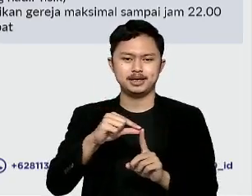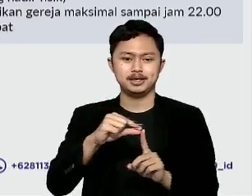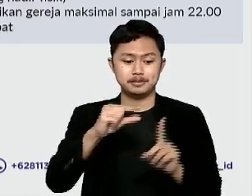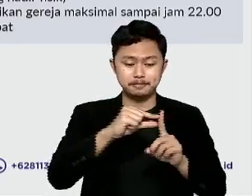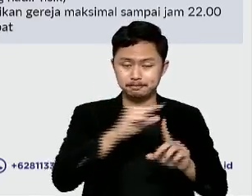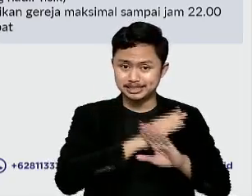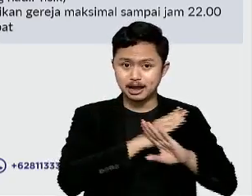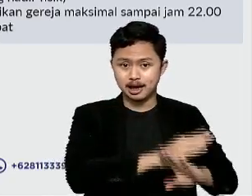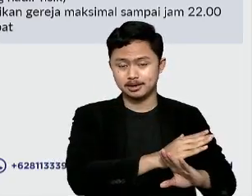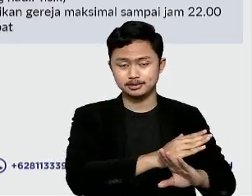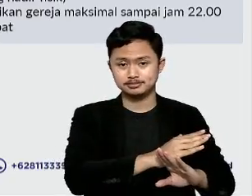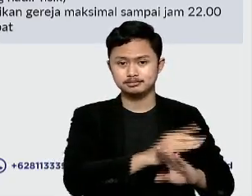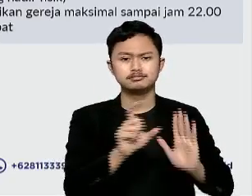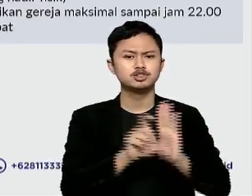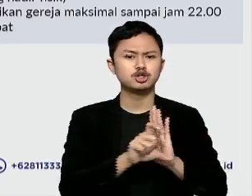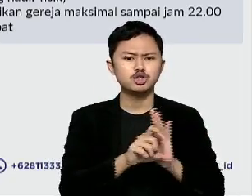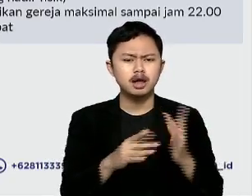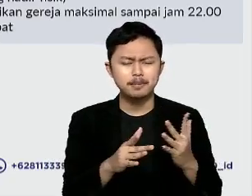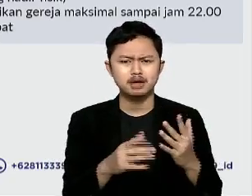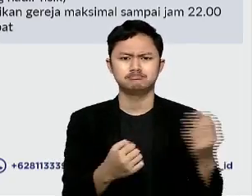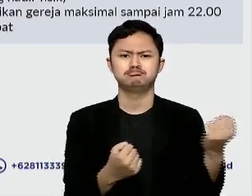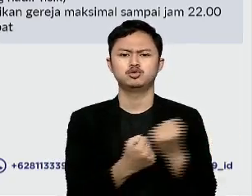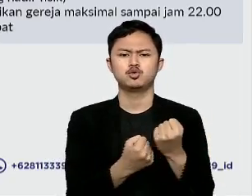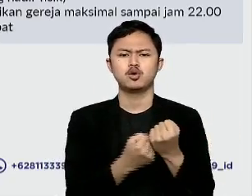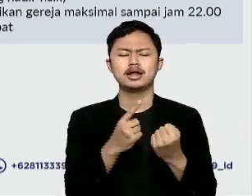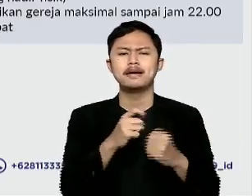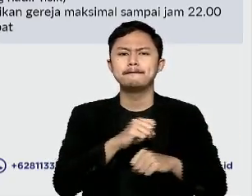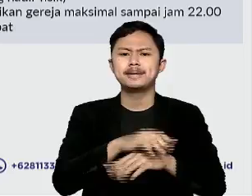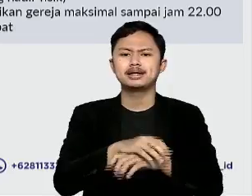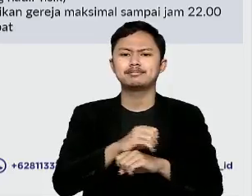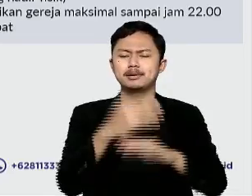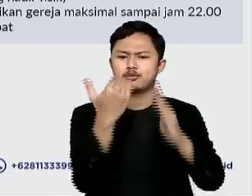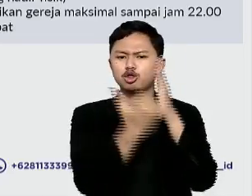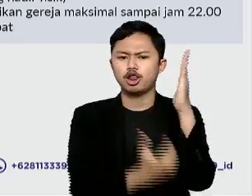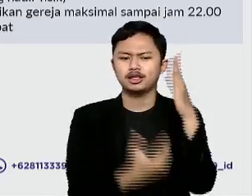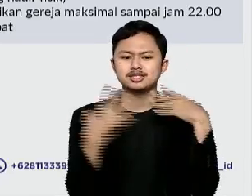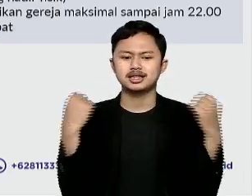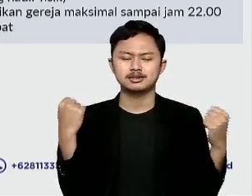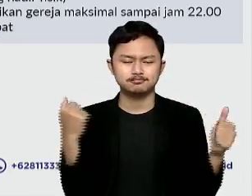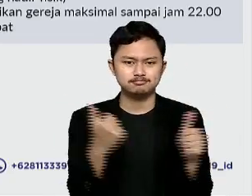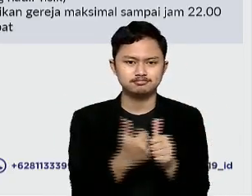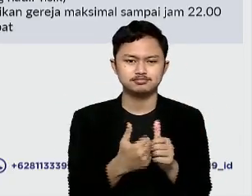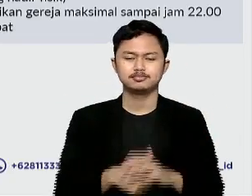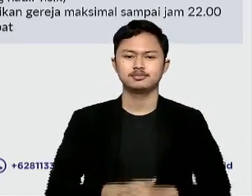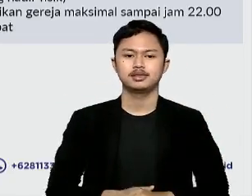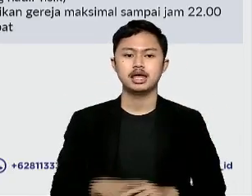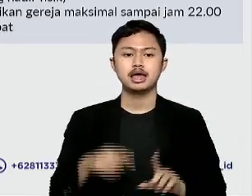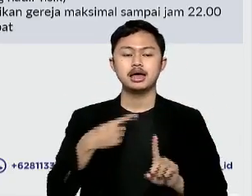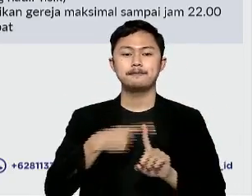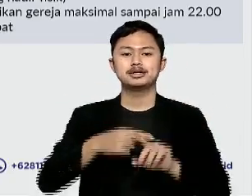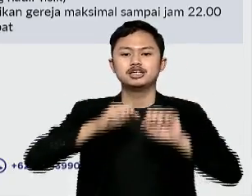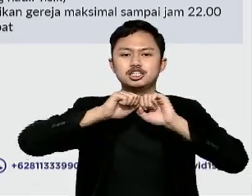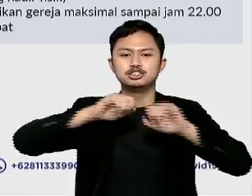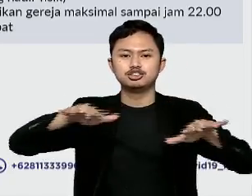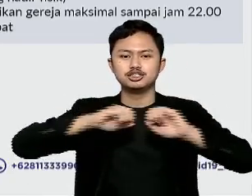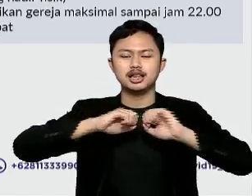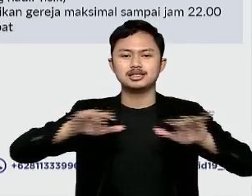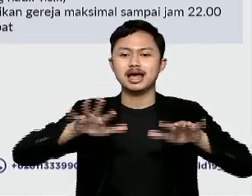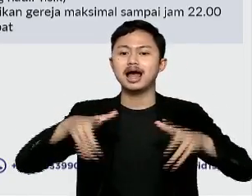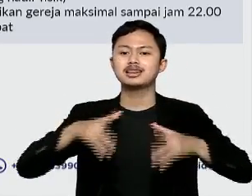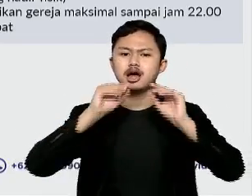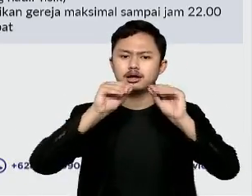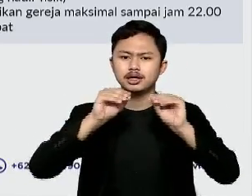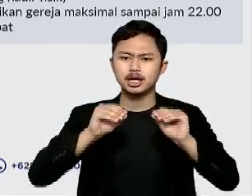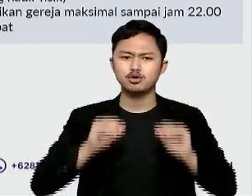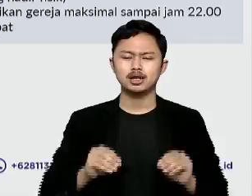upaya pencegahan, contohnya mendukung penerapan protokol kesehatan, serta menjalankan sosialisasi dan